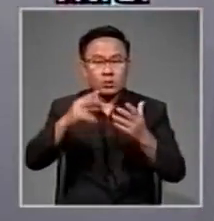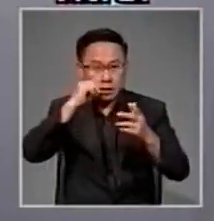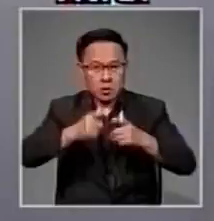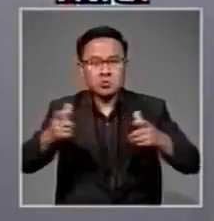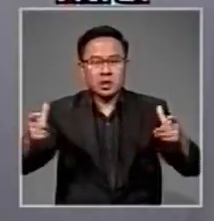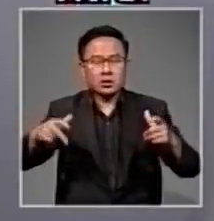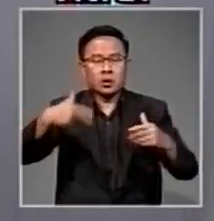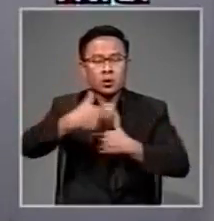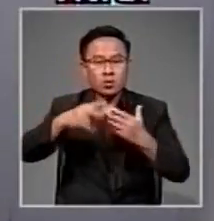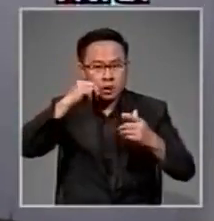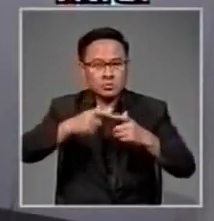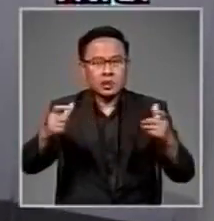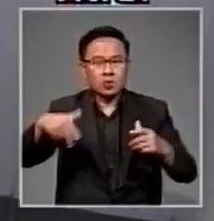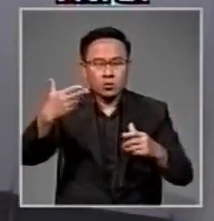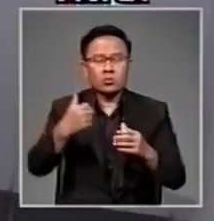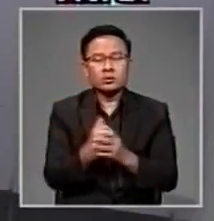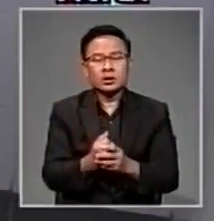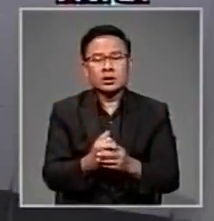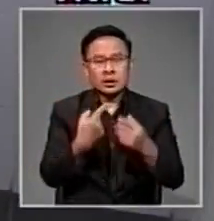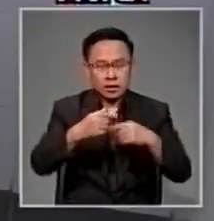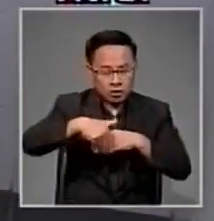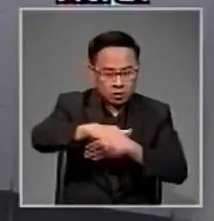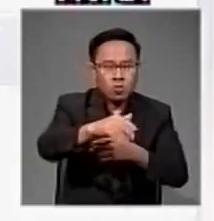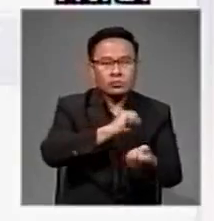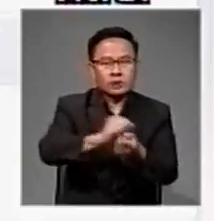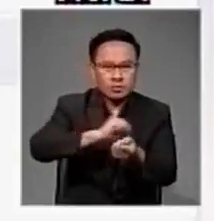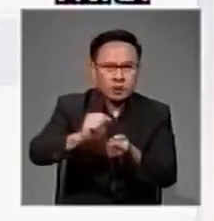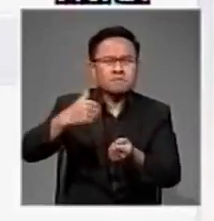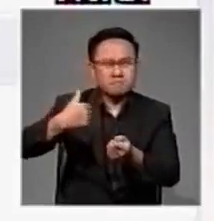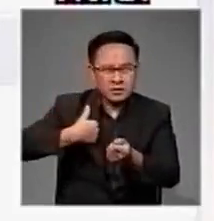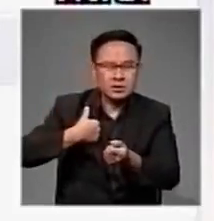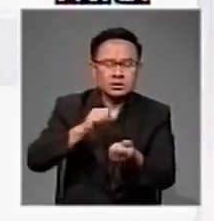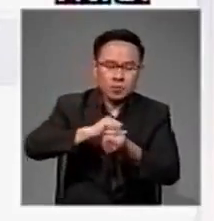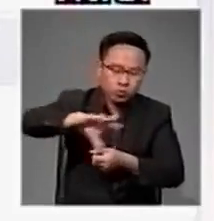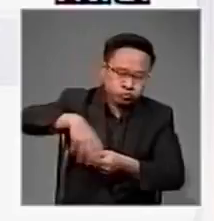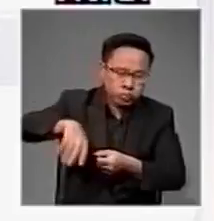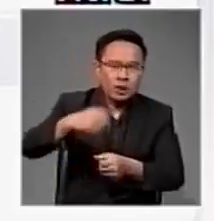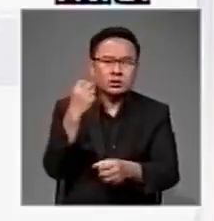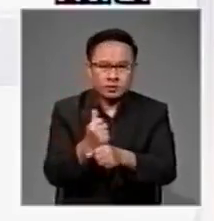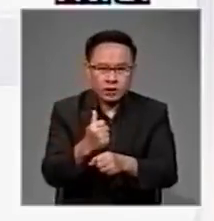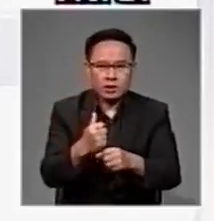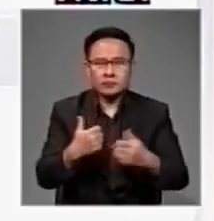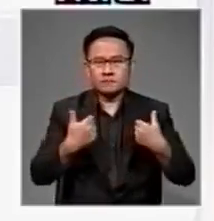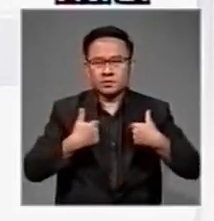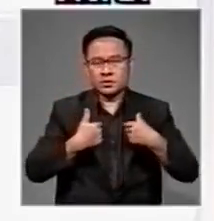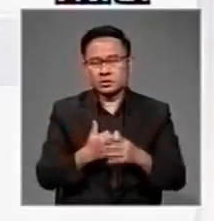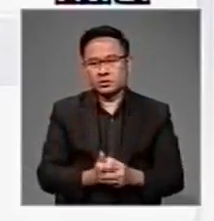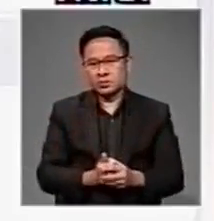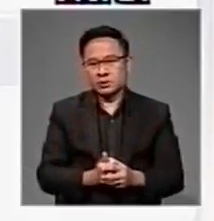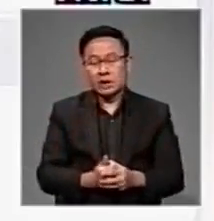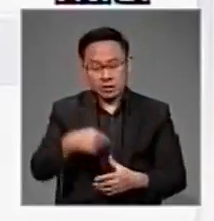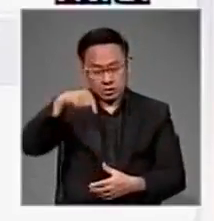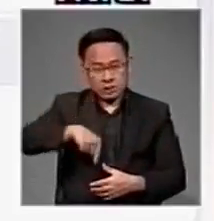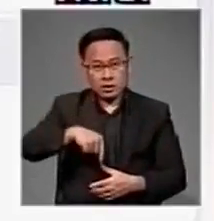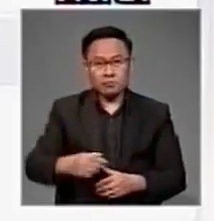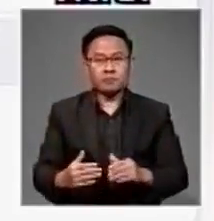ของครัวจะแค่นิดนึงนะฮะเพราะว่าห้องน้ำเราใหญ ่โอ้แต่ไม่เป็นไรมีซักล้าง มีซักล้างด้านนอก ด้านหลังด้วย ครับมีพื้น